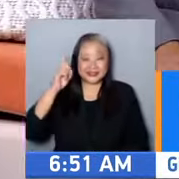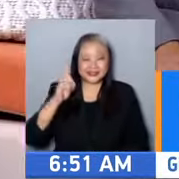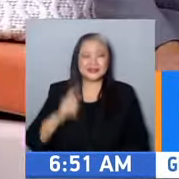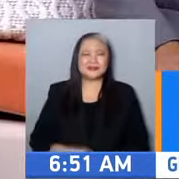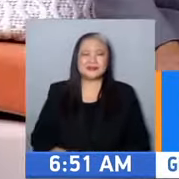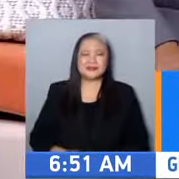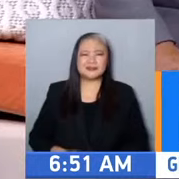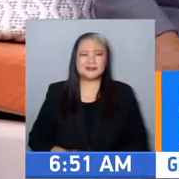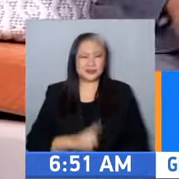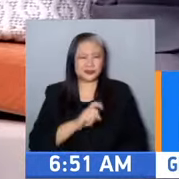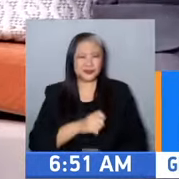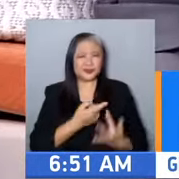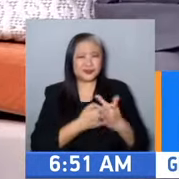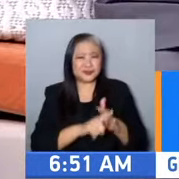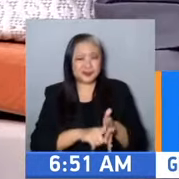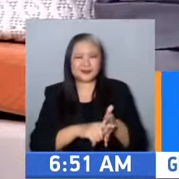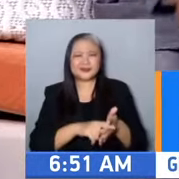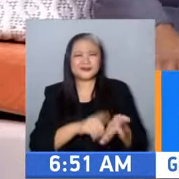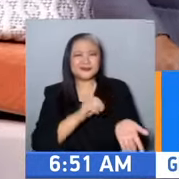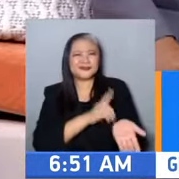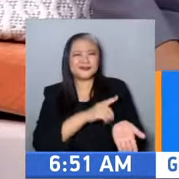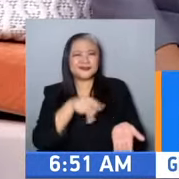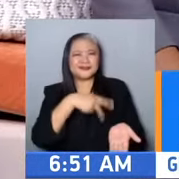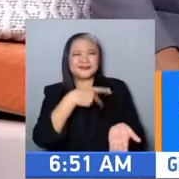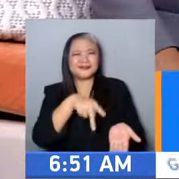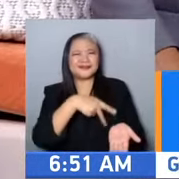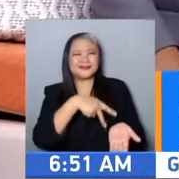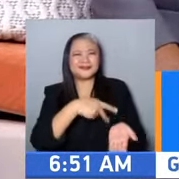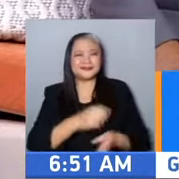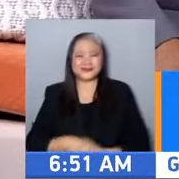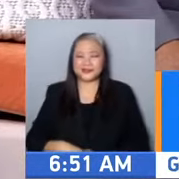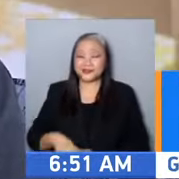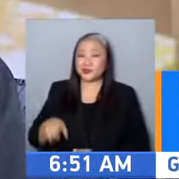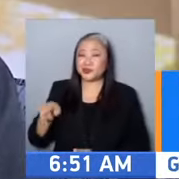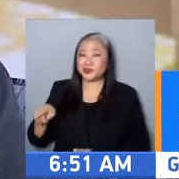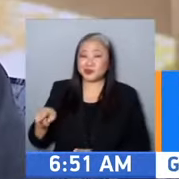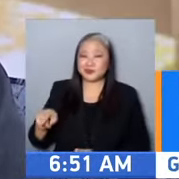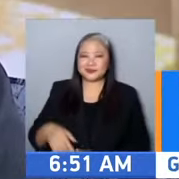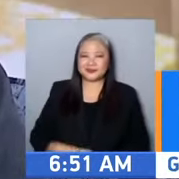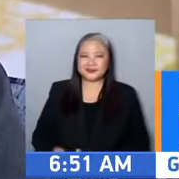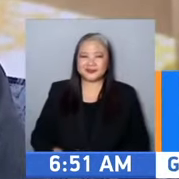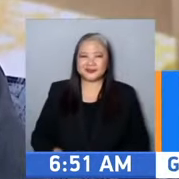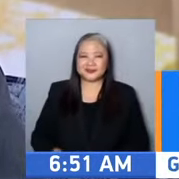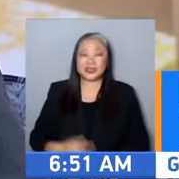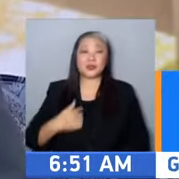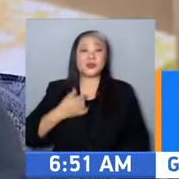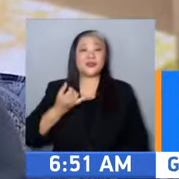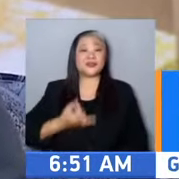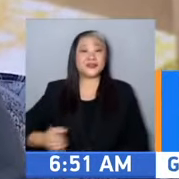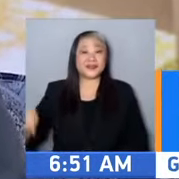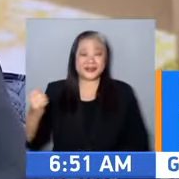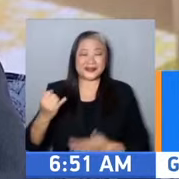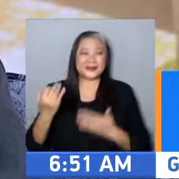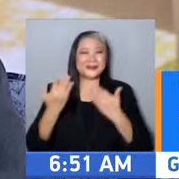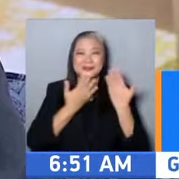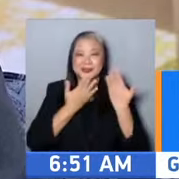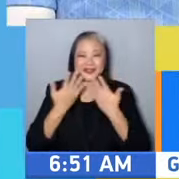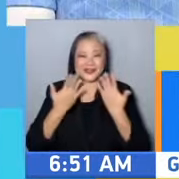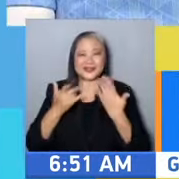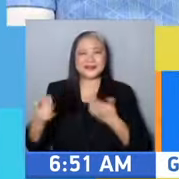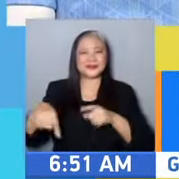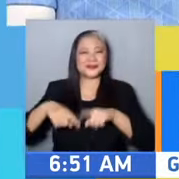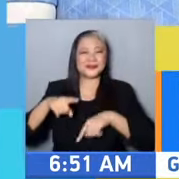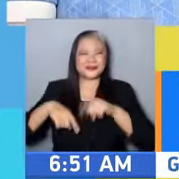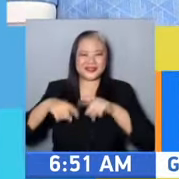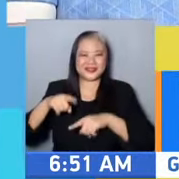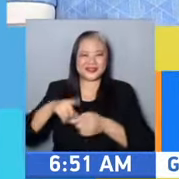dancing doctor niyo, Doc? But, alam mo, Susan, yung naisip mong ano, method, no? Naimbitayan ako sa isang birthday sa aking kaibigan, Doktora Lulu